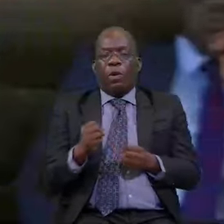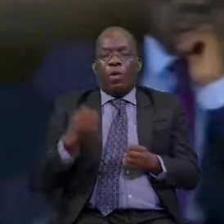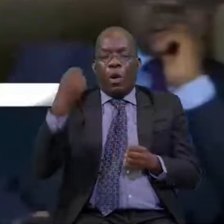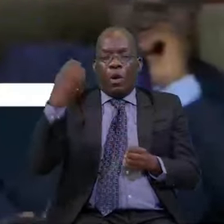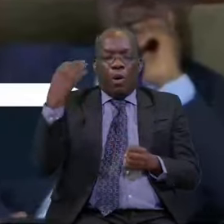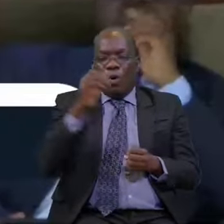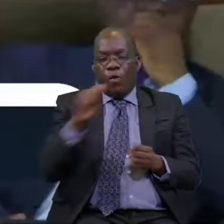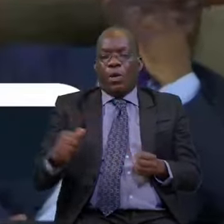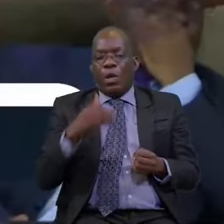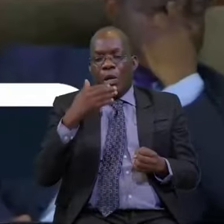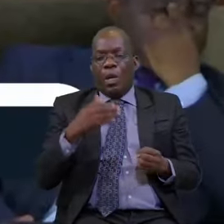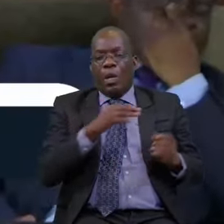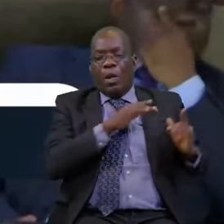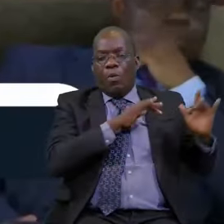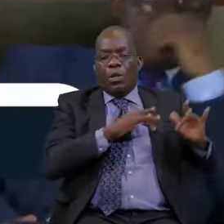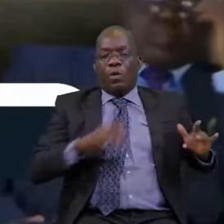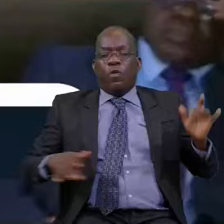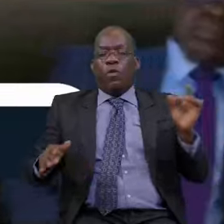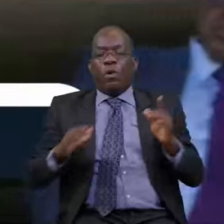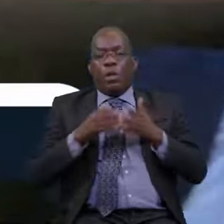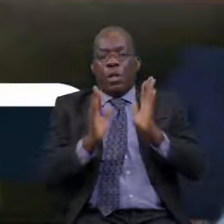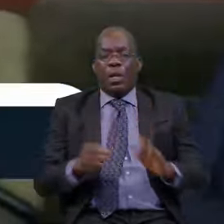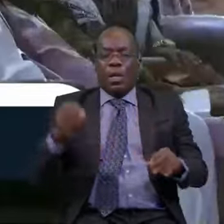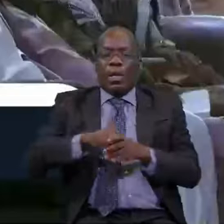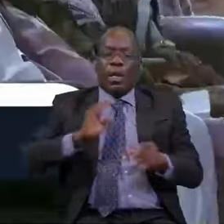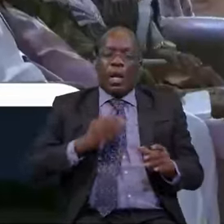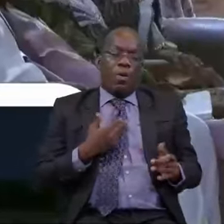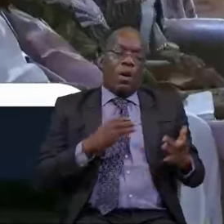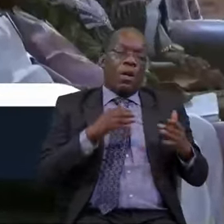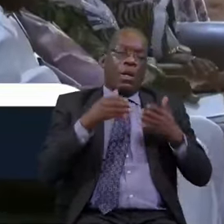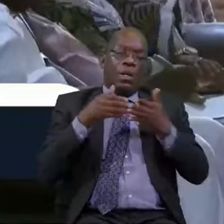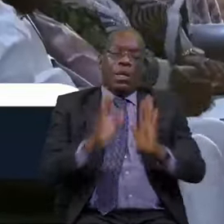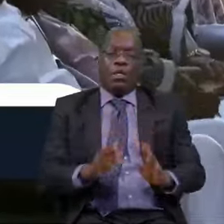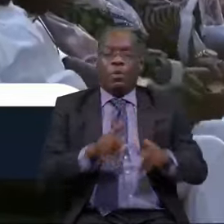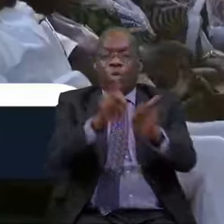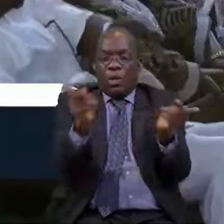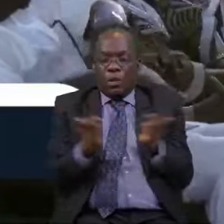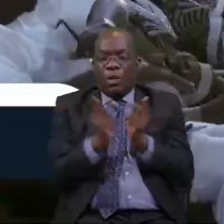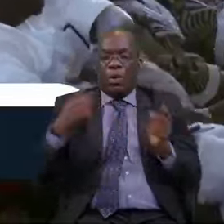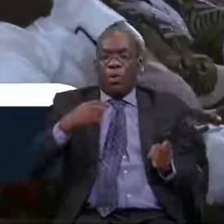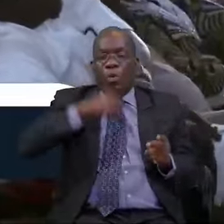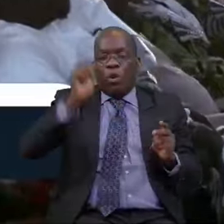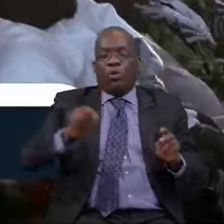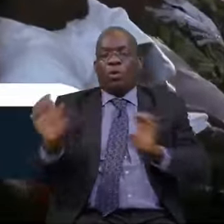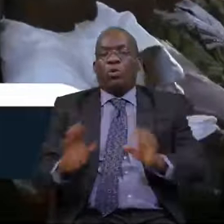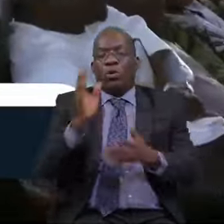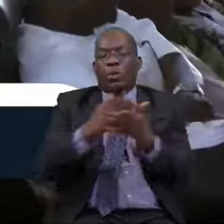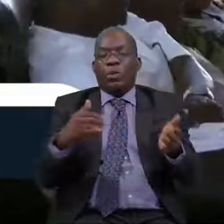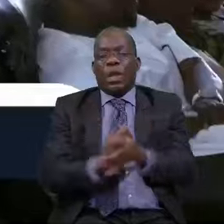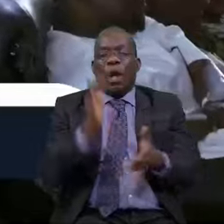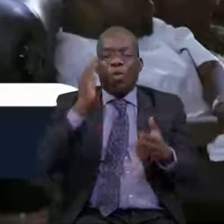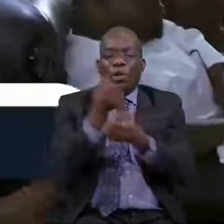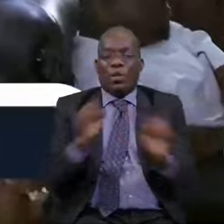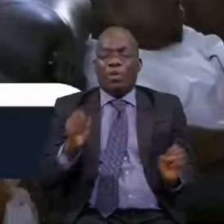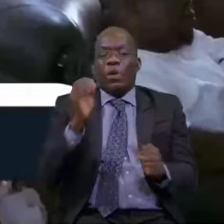d'un dirigeant sympathique. Quand on devient dirigeant, et alors on doit faire quelque chose qui doit racheter les